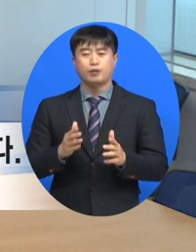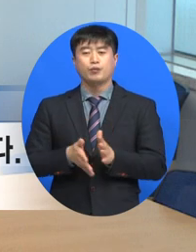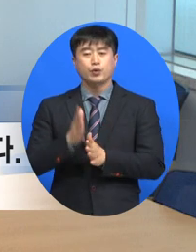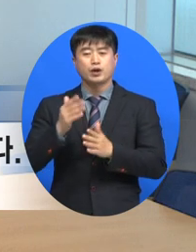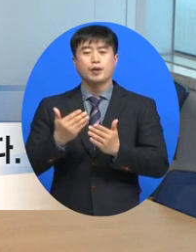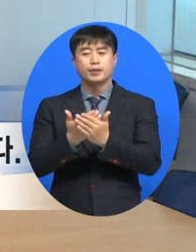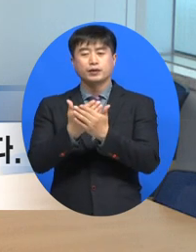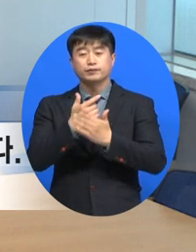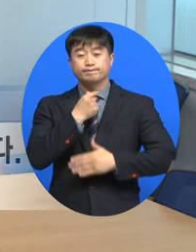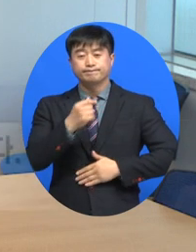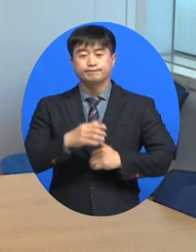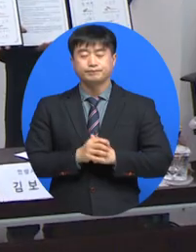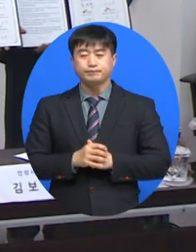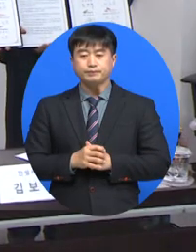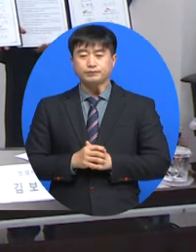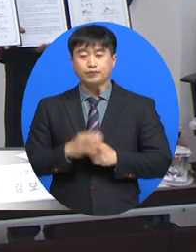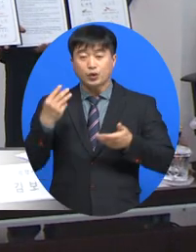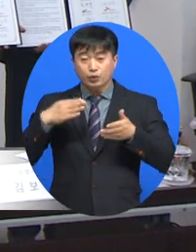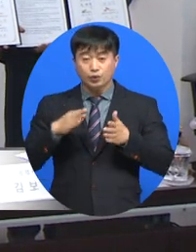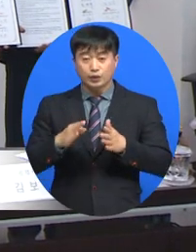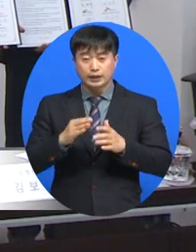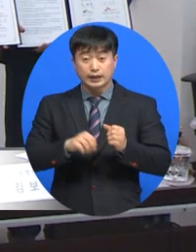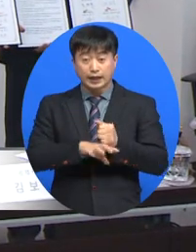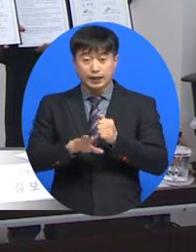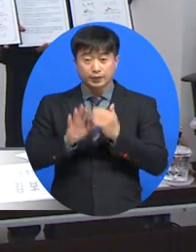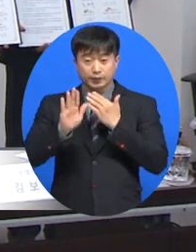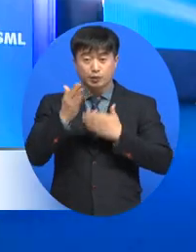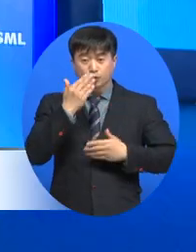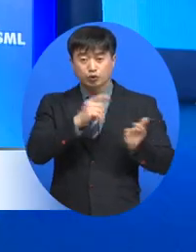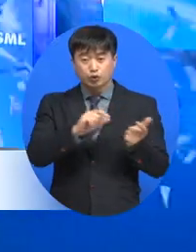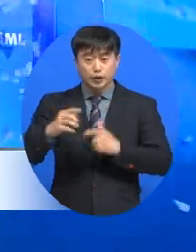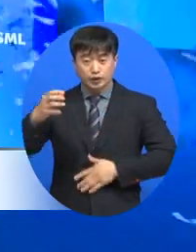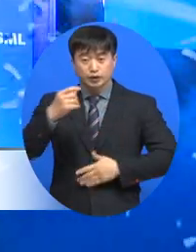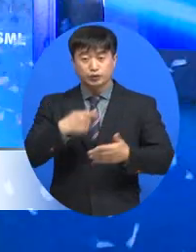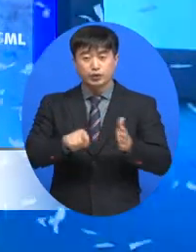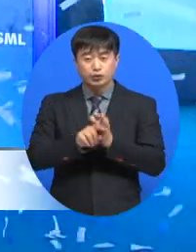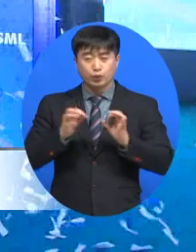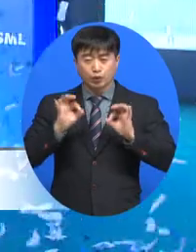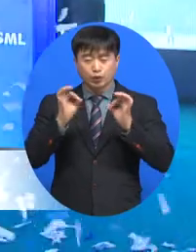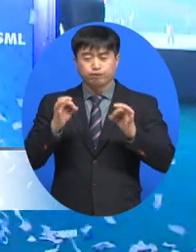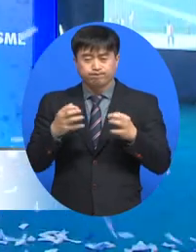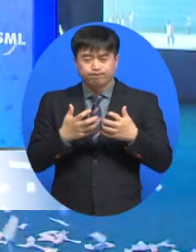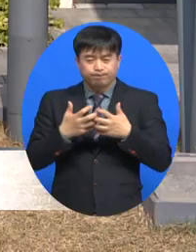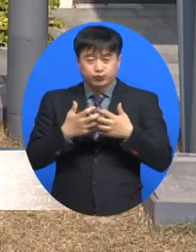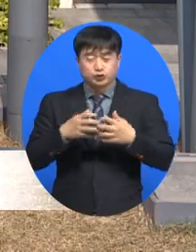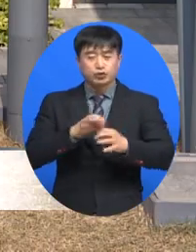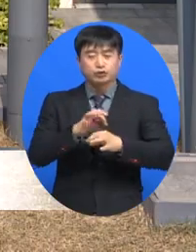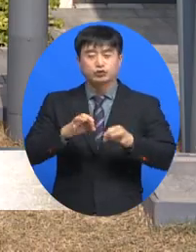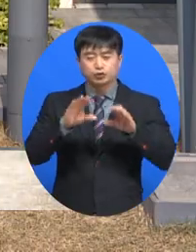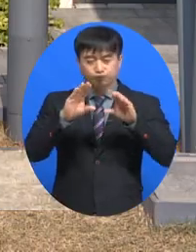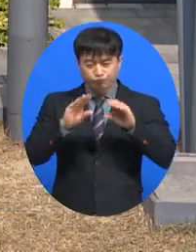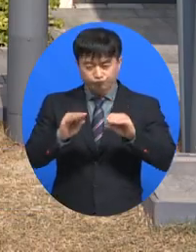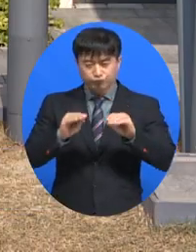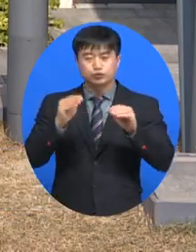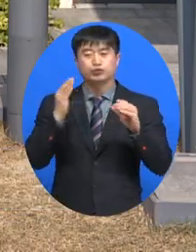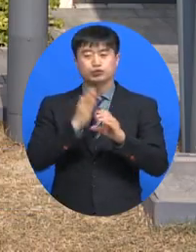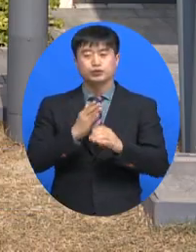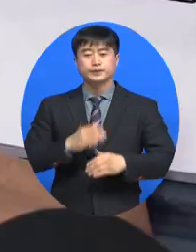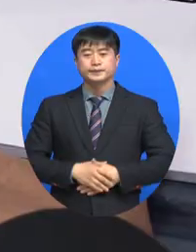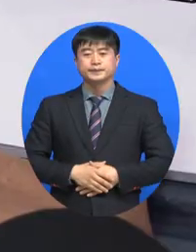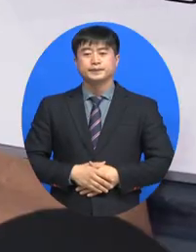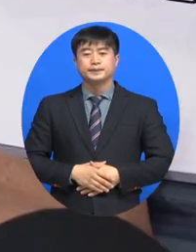산업도시로 발전하고자 합니다 경기도는 다양한 미래 먹거리 확보를 위한 노력으로 얼어붙은 경제를 녹여 나가는